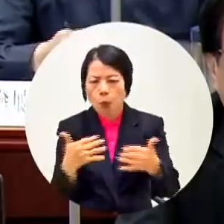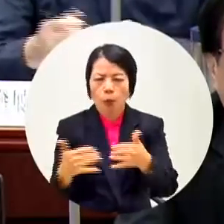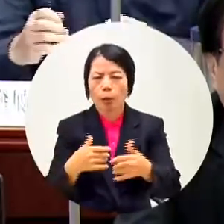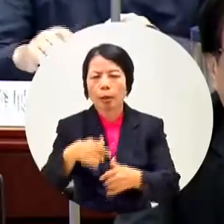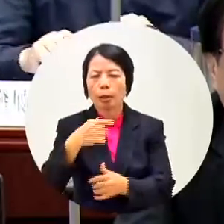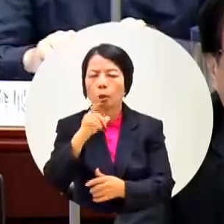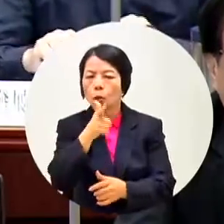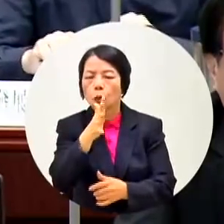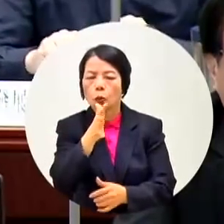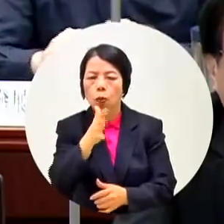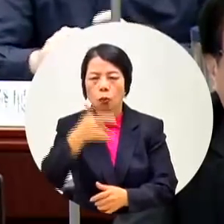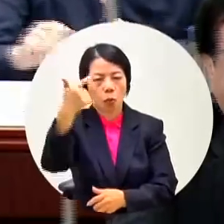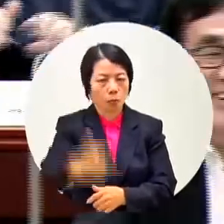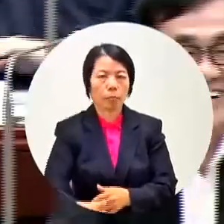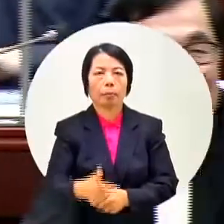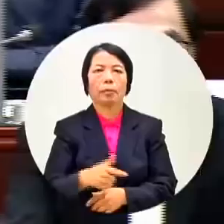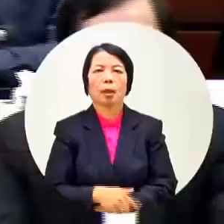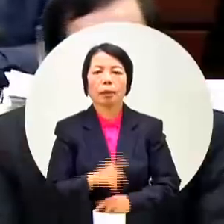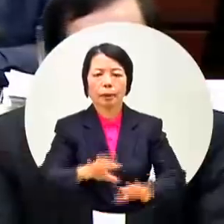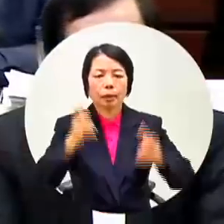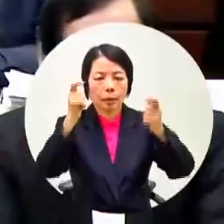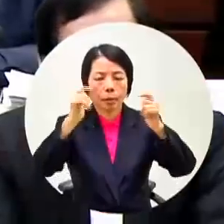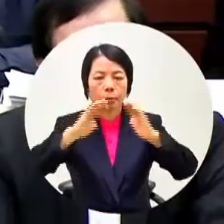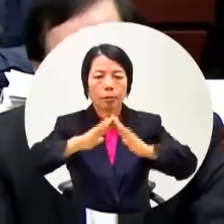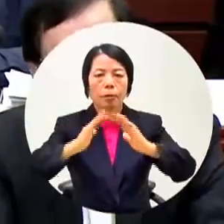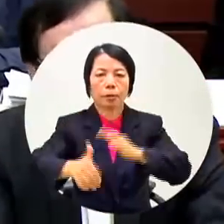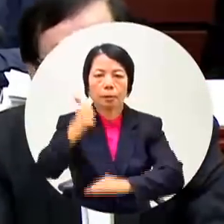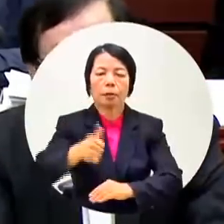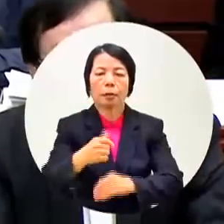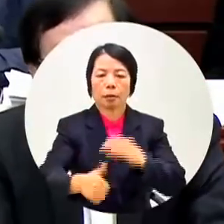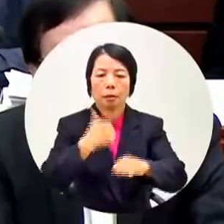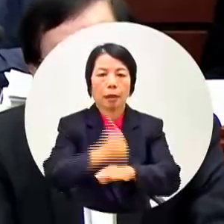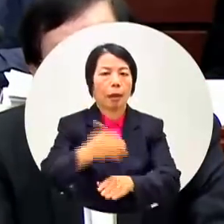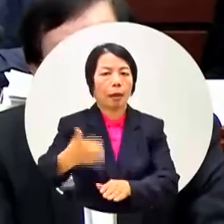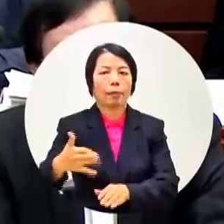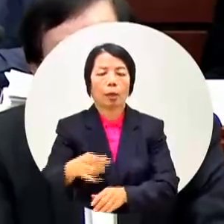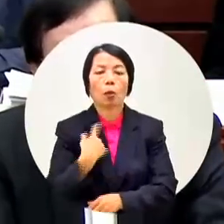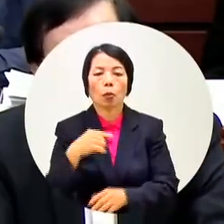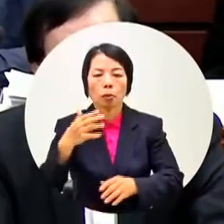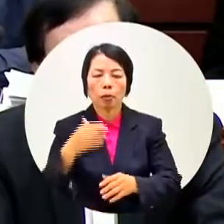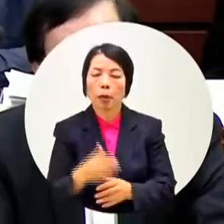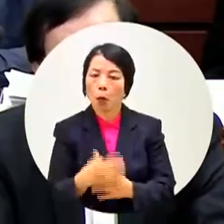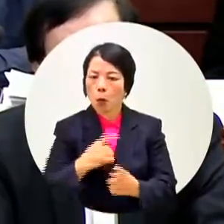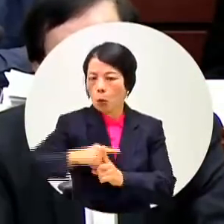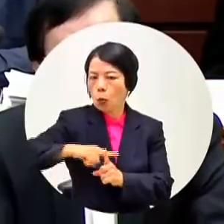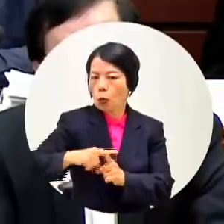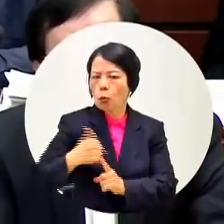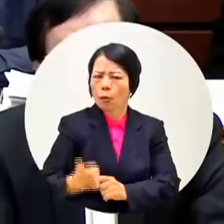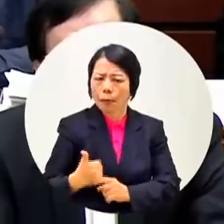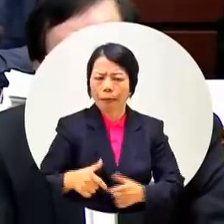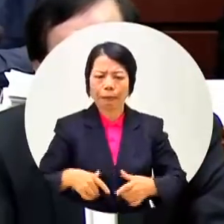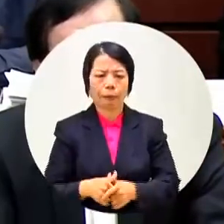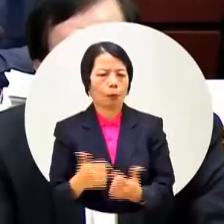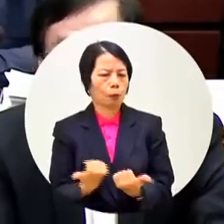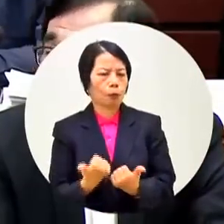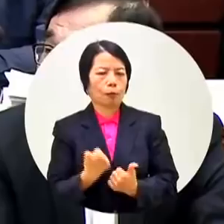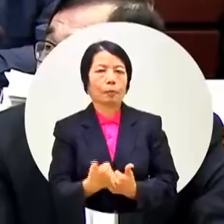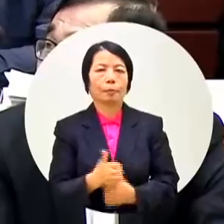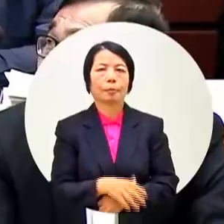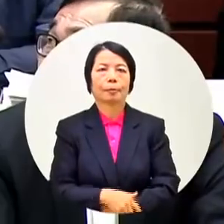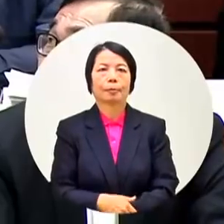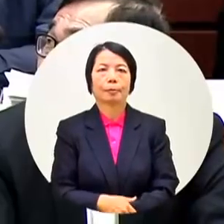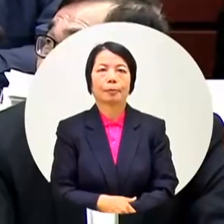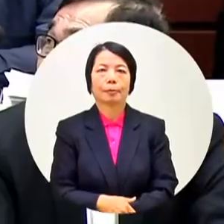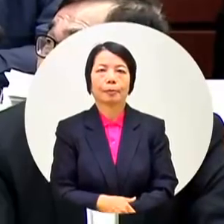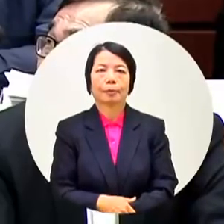讲较紧嘞？你还得等着嘞？我算够有水准，讲话足水的哈。来，你讲做会到，做袂到，莫甲浪费时间，咁好。 我全力以赴，而